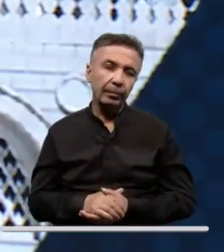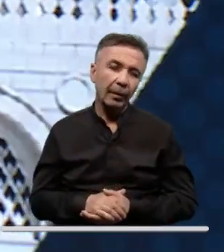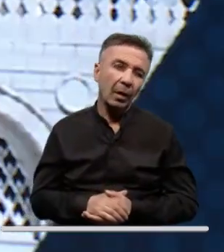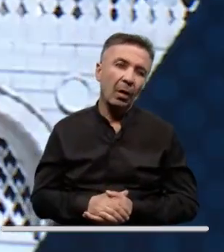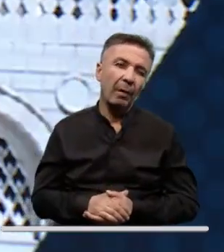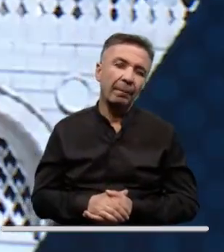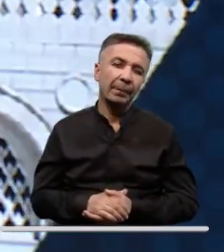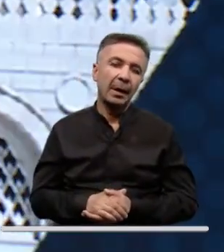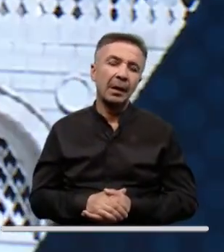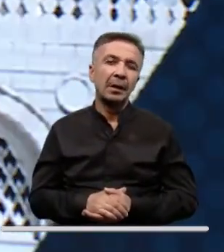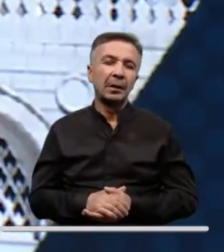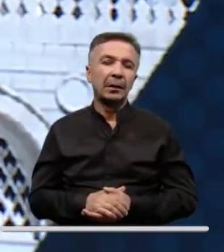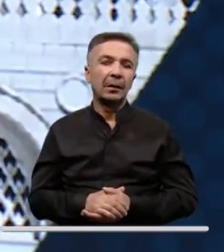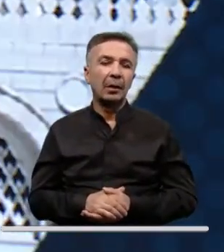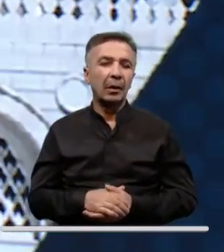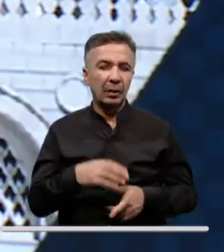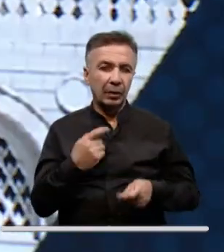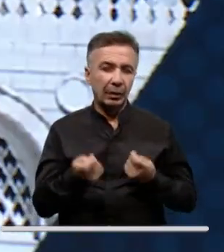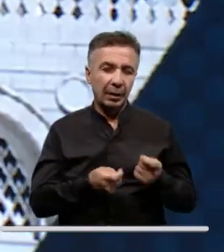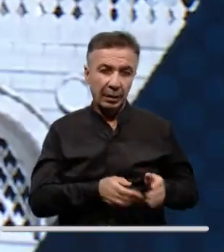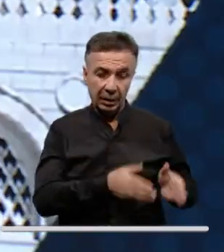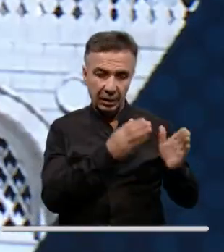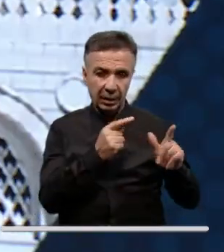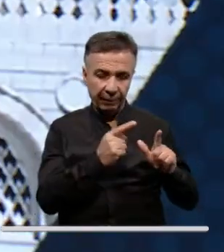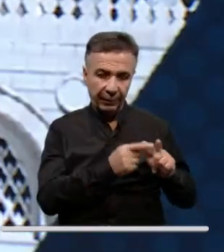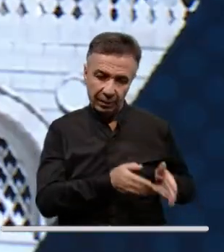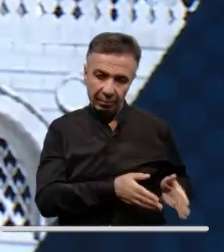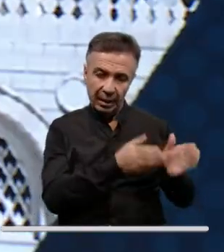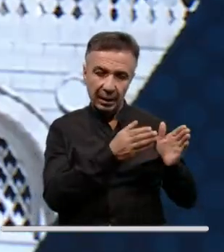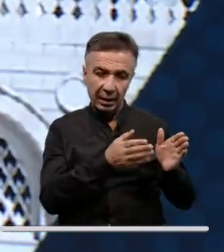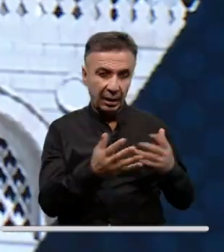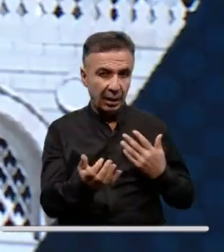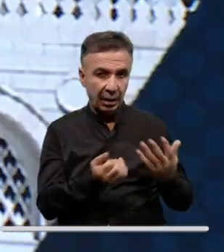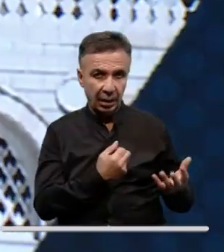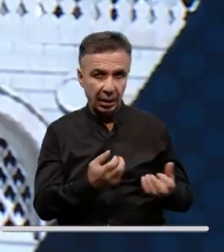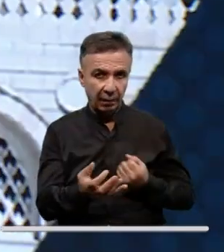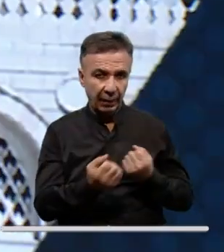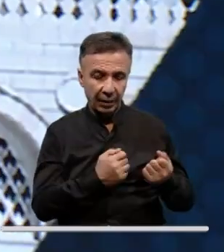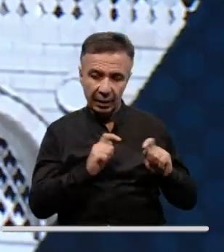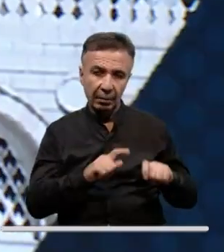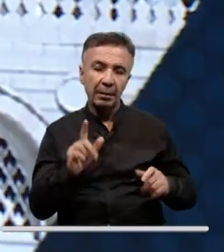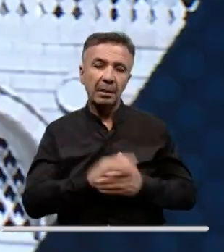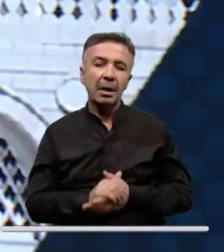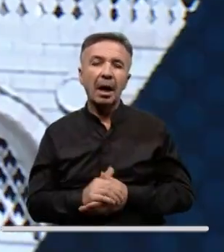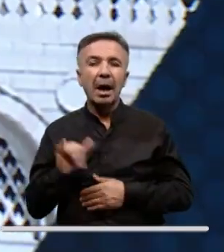firmayla akdimiz alışveriş akdimiz firmayla yapmamız gerekir aynı şeyi araç üzerinden de